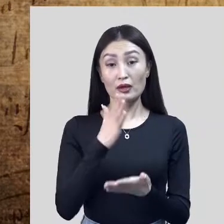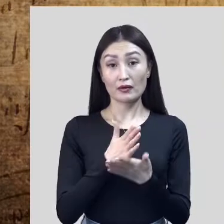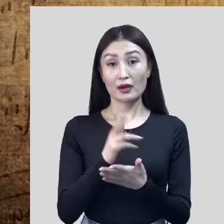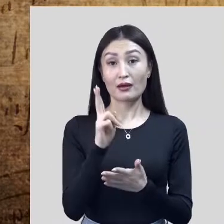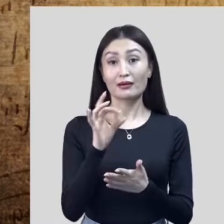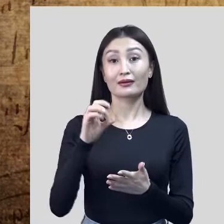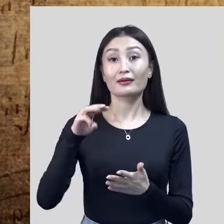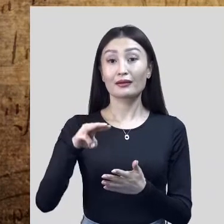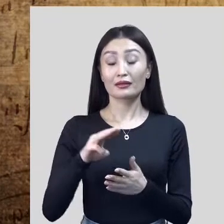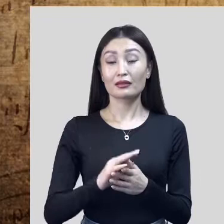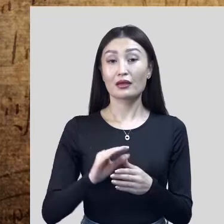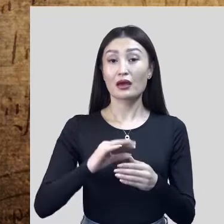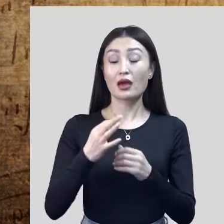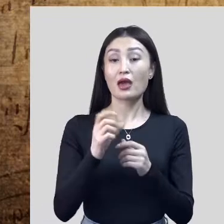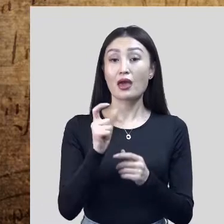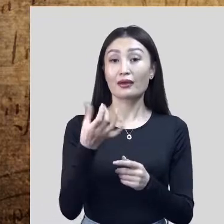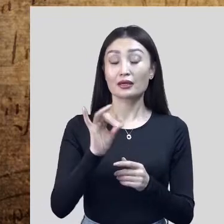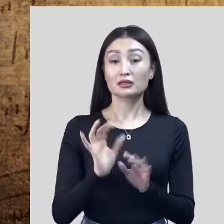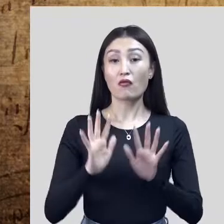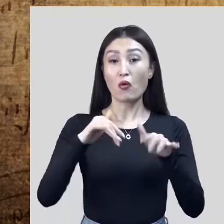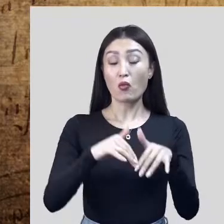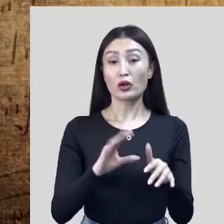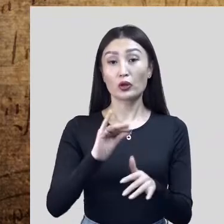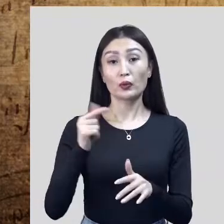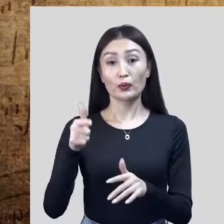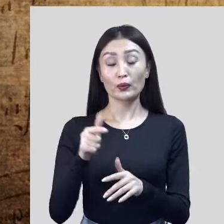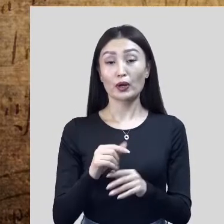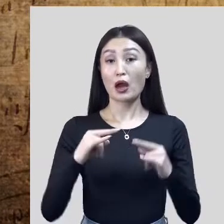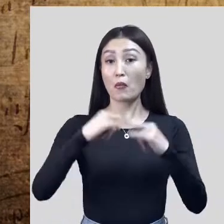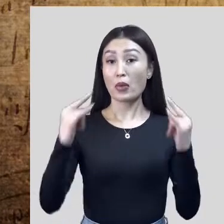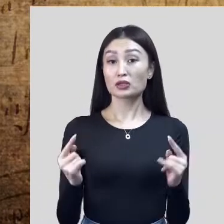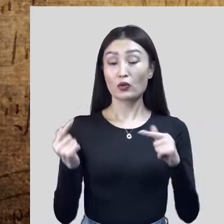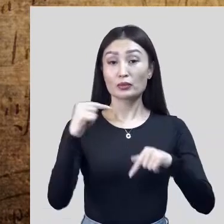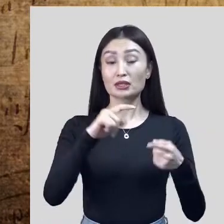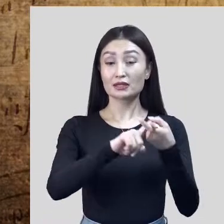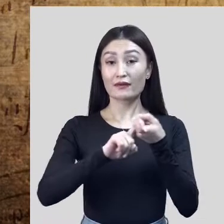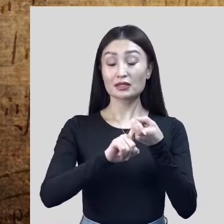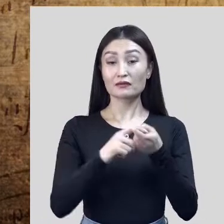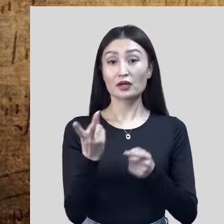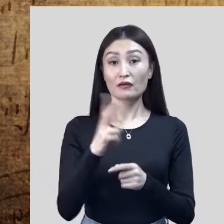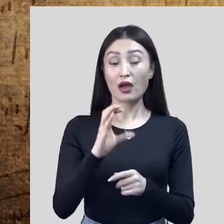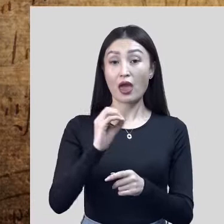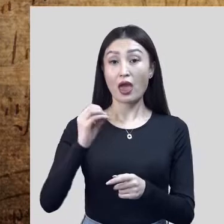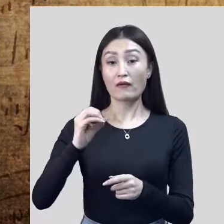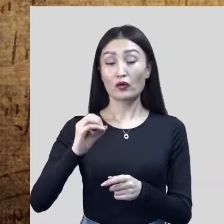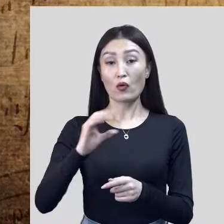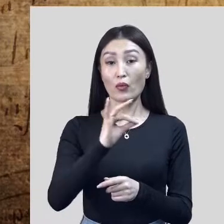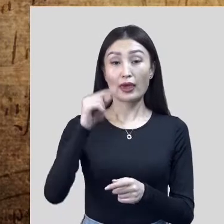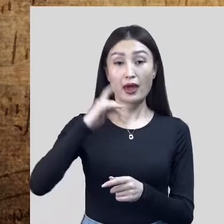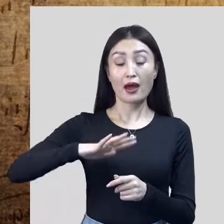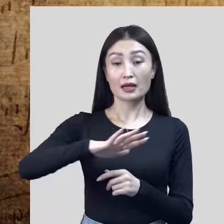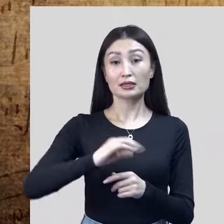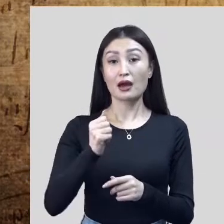является Крит, как бы замыкающий Эгейское море с юга. Своеобразным мостом, связывающим два материка, Европу и Азию,